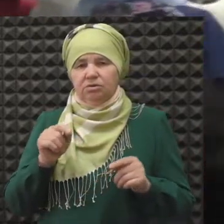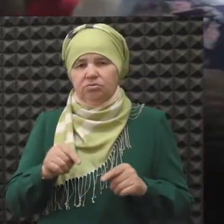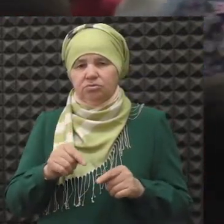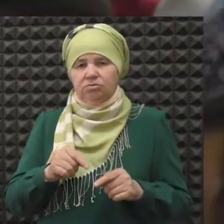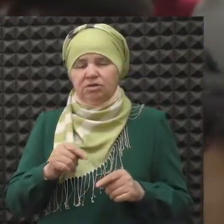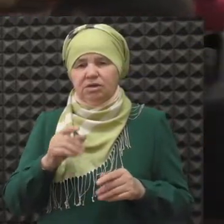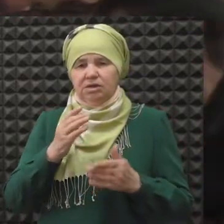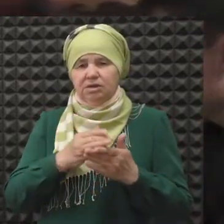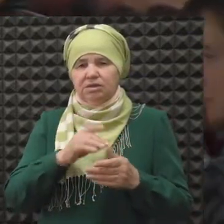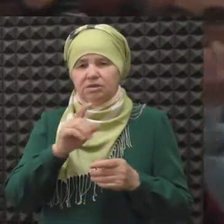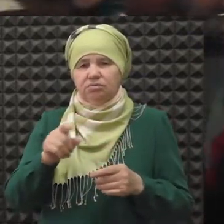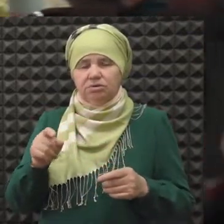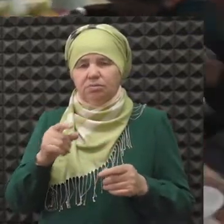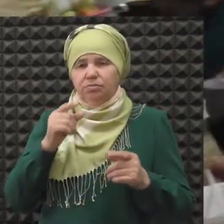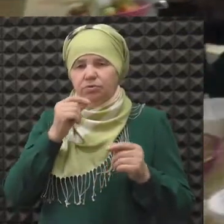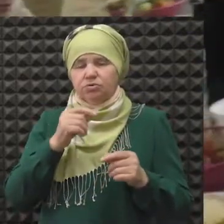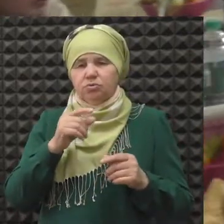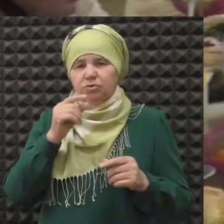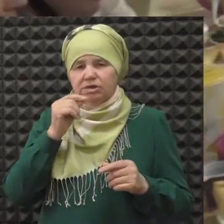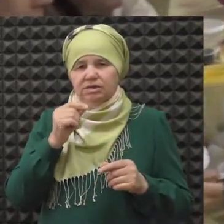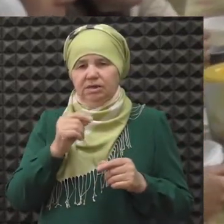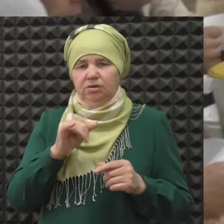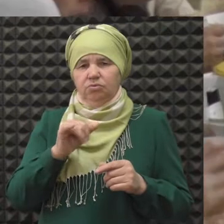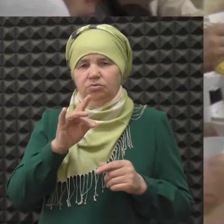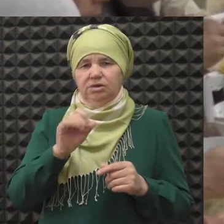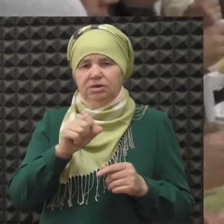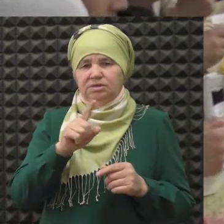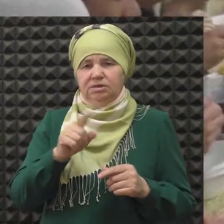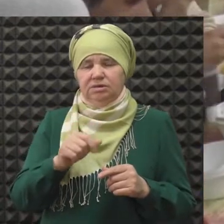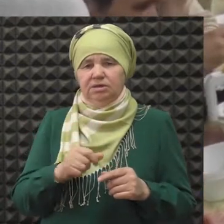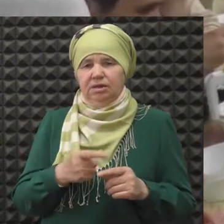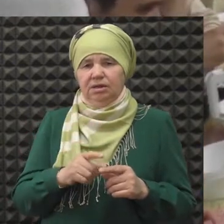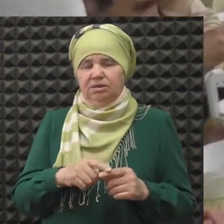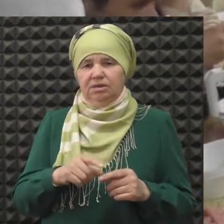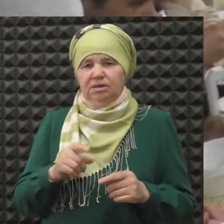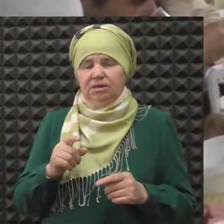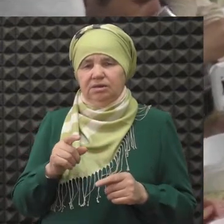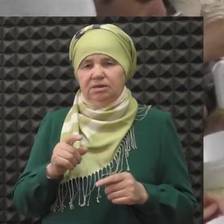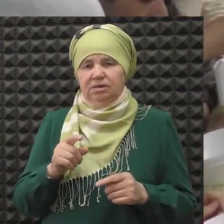первым из людей держал пост в Ураза? Кто первый держал? Обже и